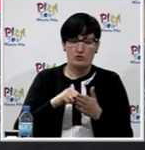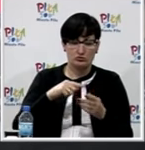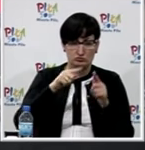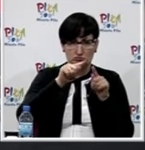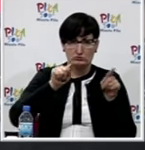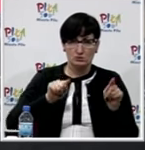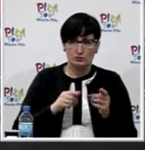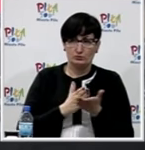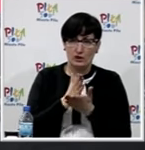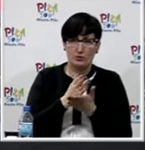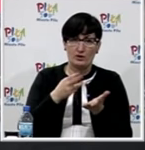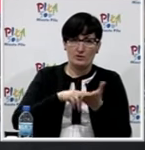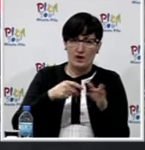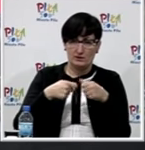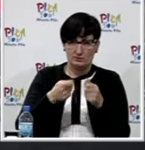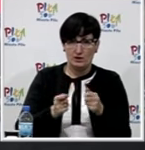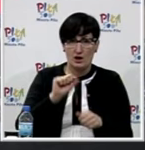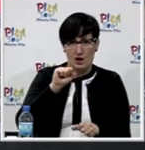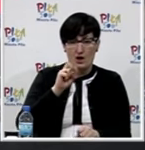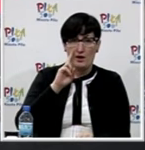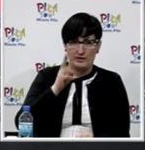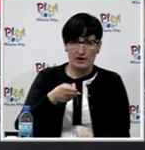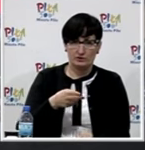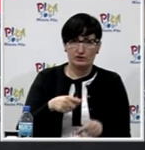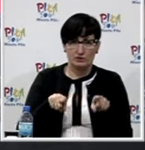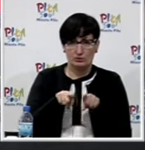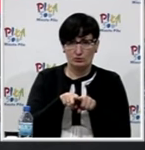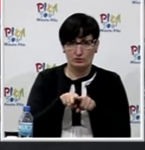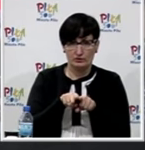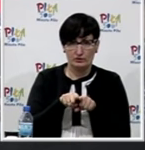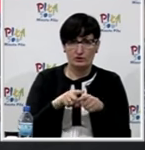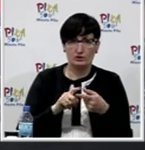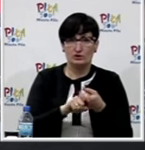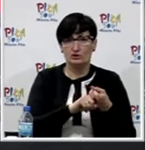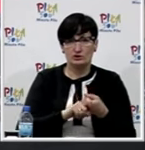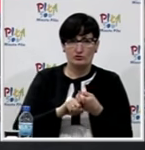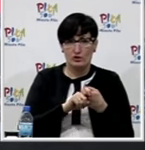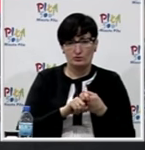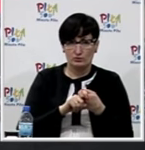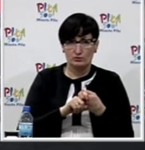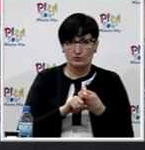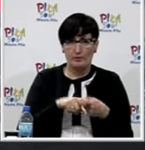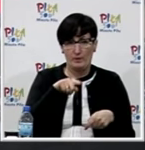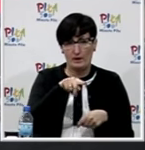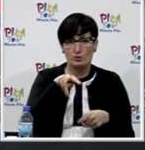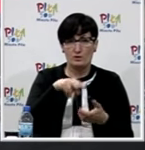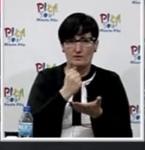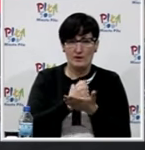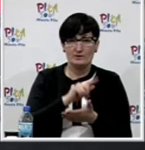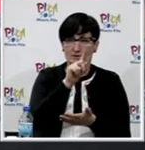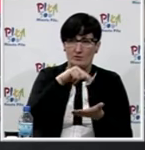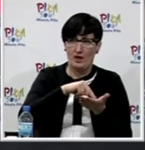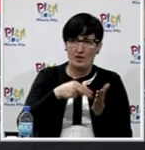sprzedaż, a także również związków tej uchwały z planem